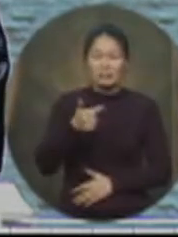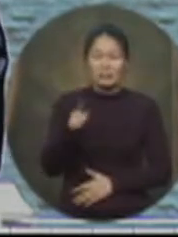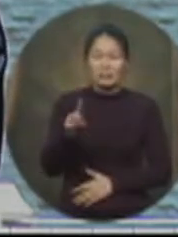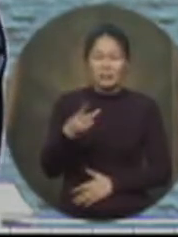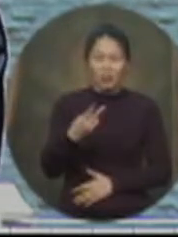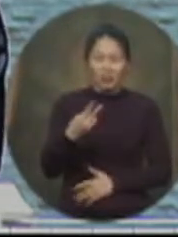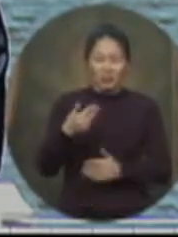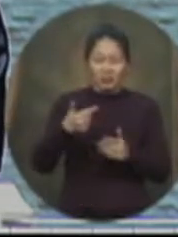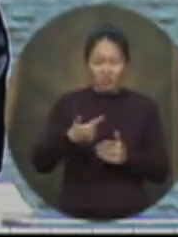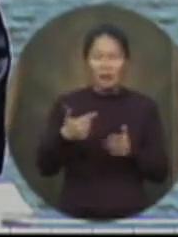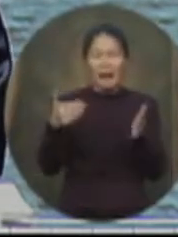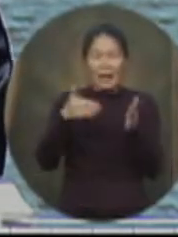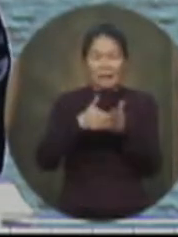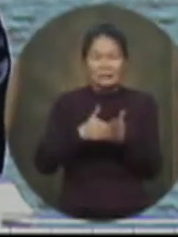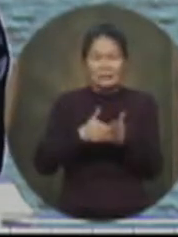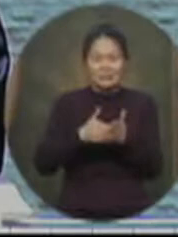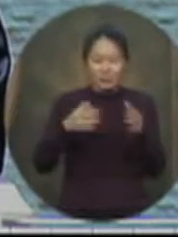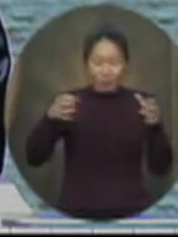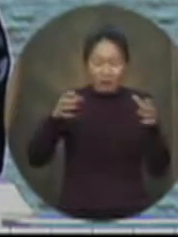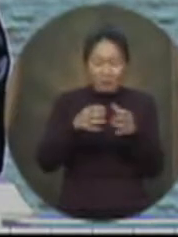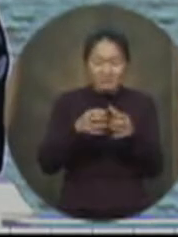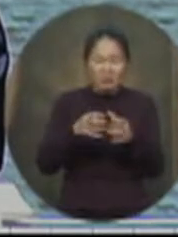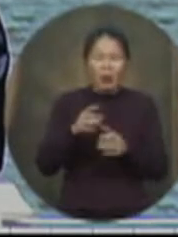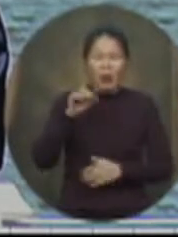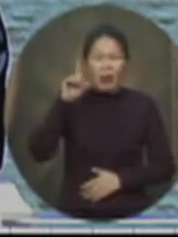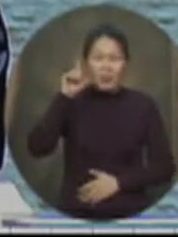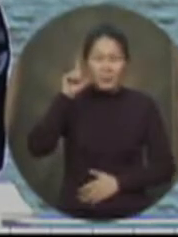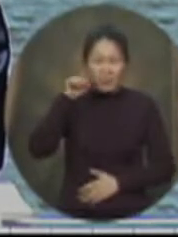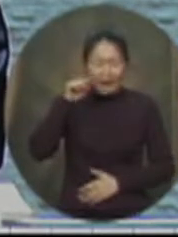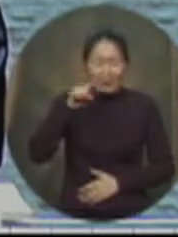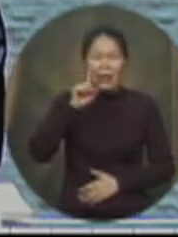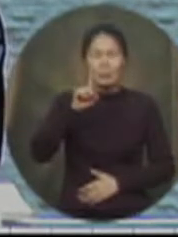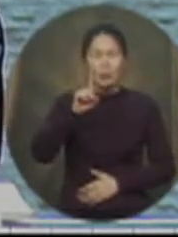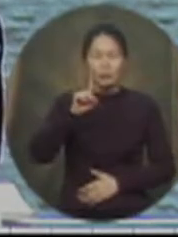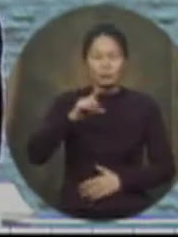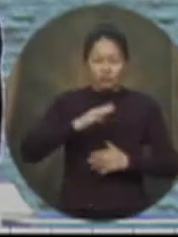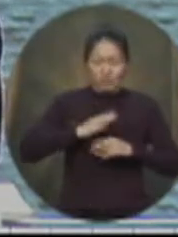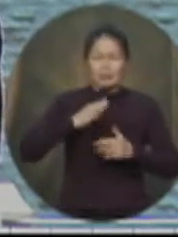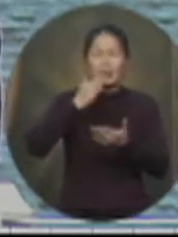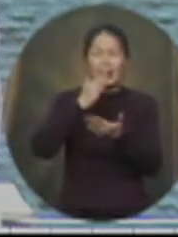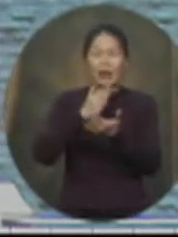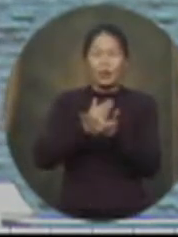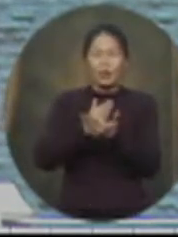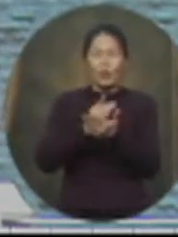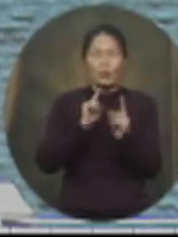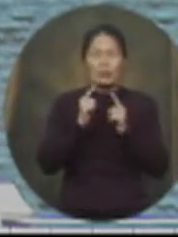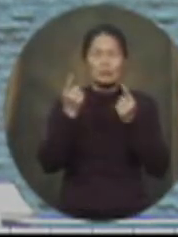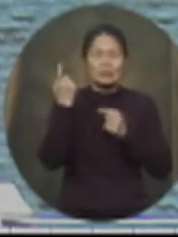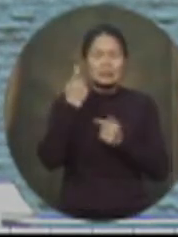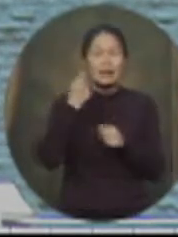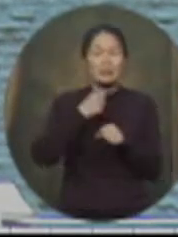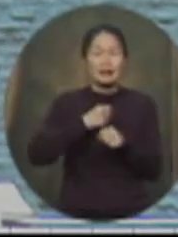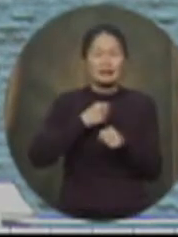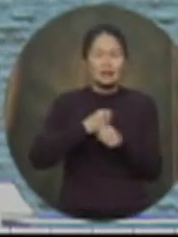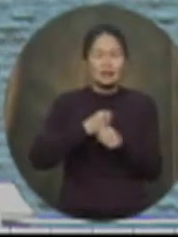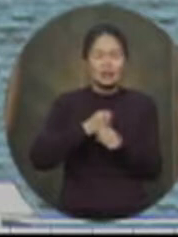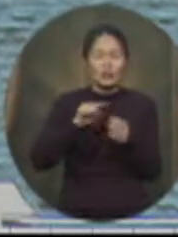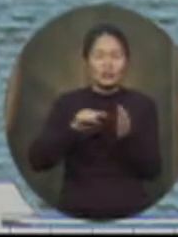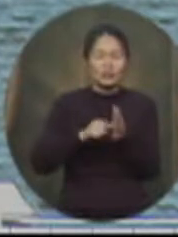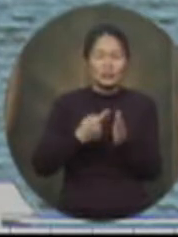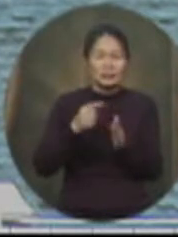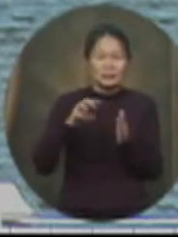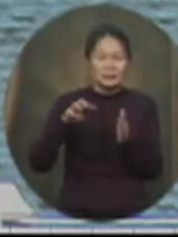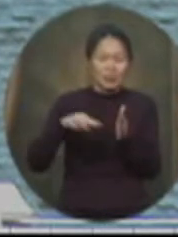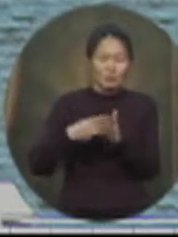매일 한번은 두려워하지 말라고 우리가 말씀을 듣도록 하신 거 아니겠는가 뭐 이런 설명도